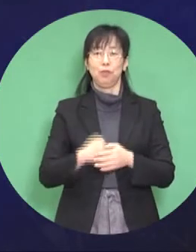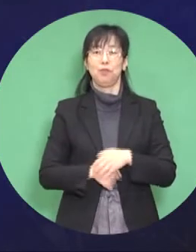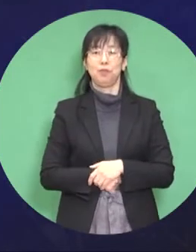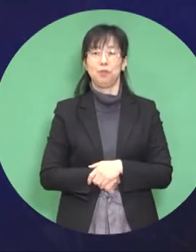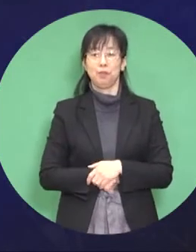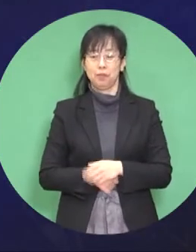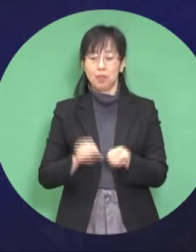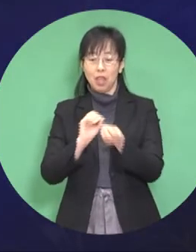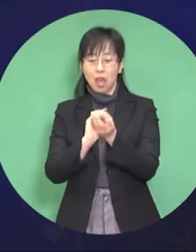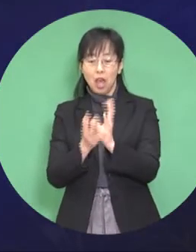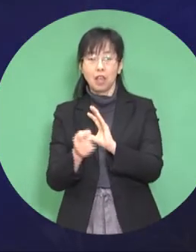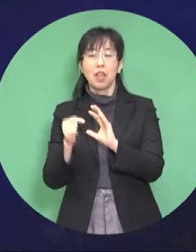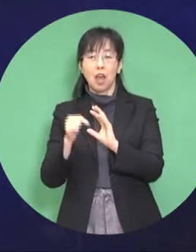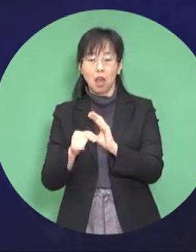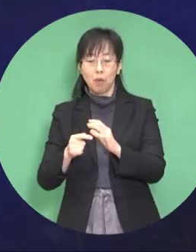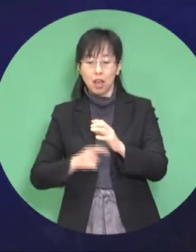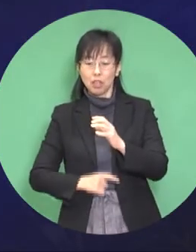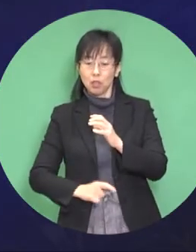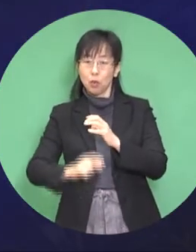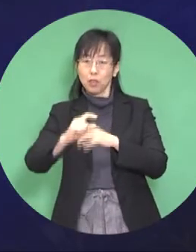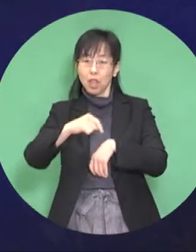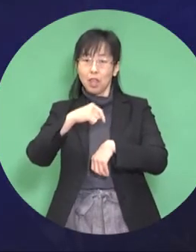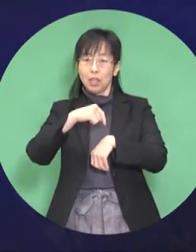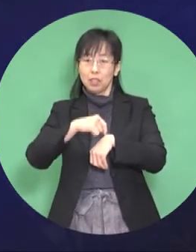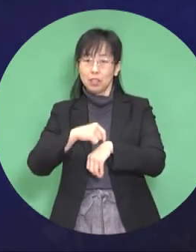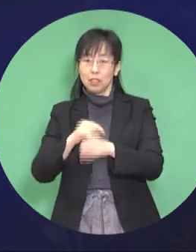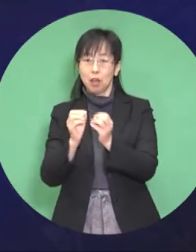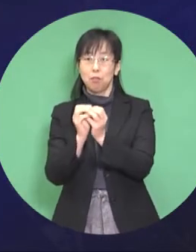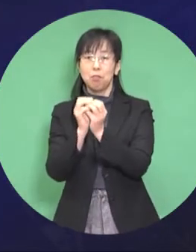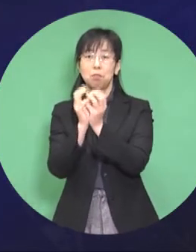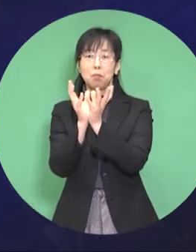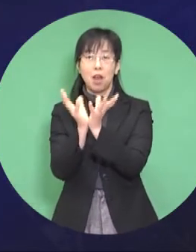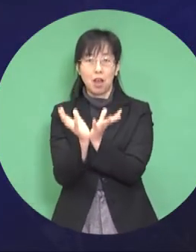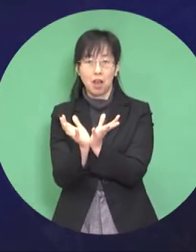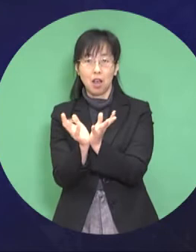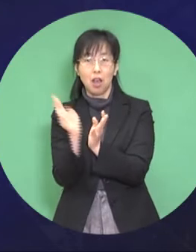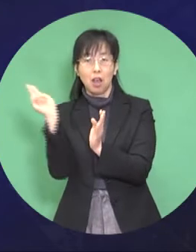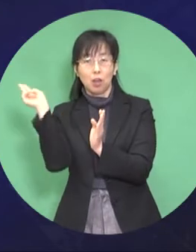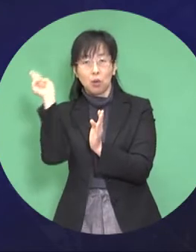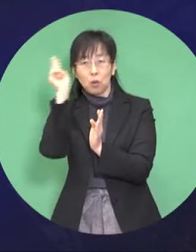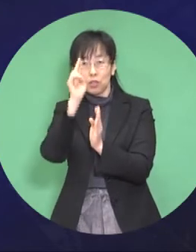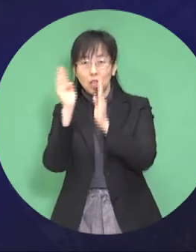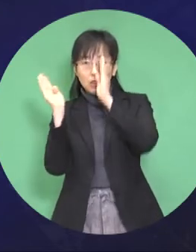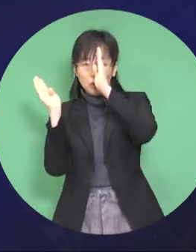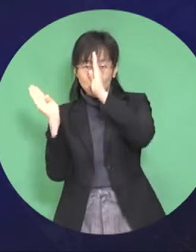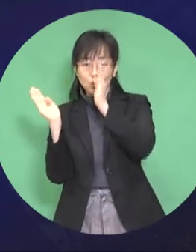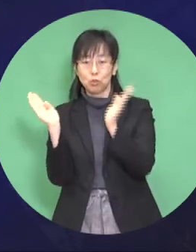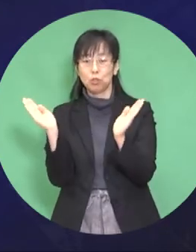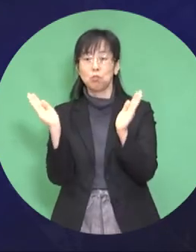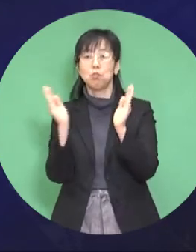蓮の花は日の出の頃花が開き午前中には閉じます。